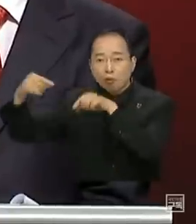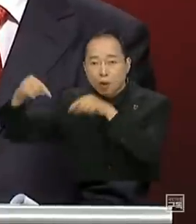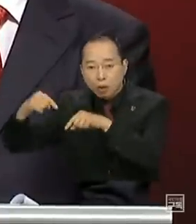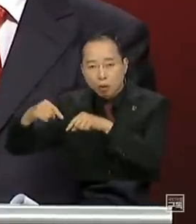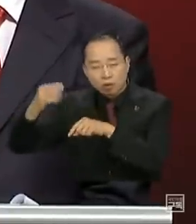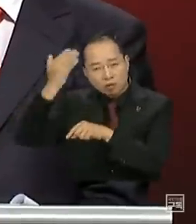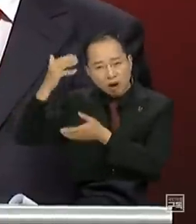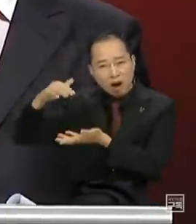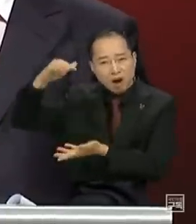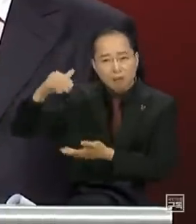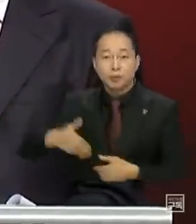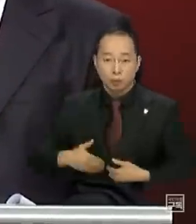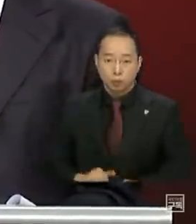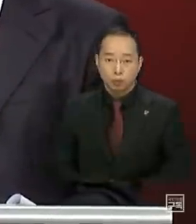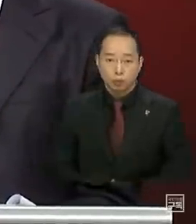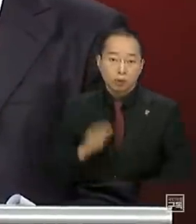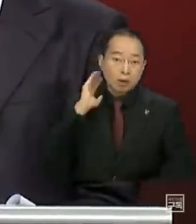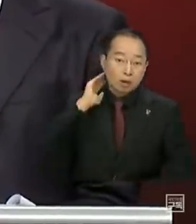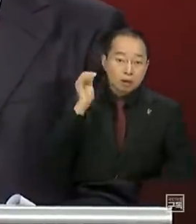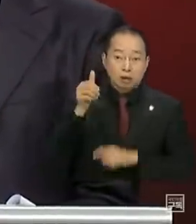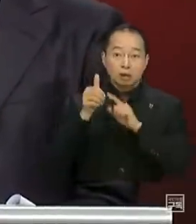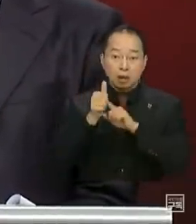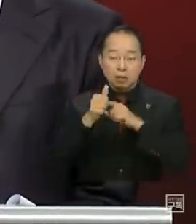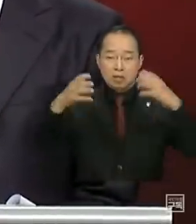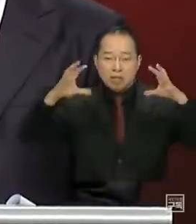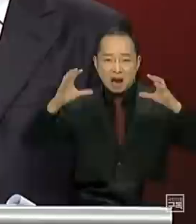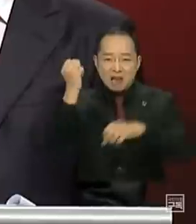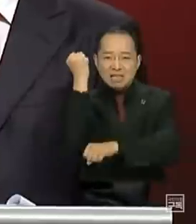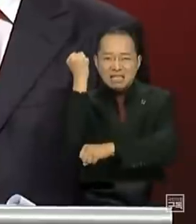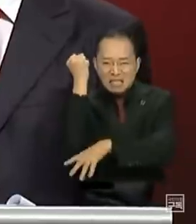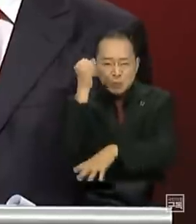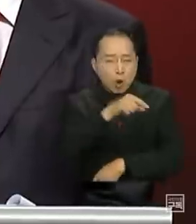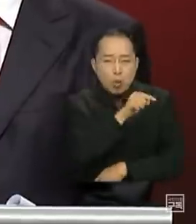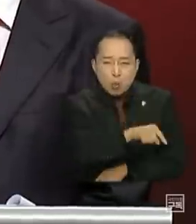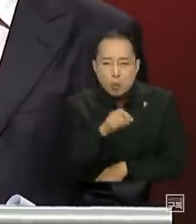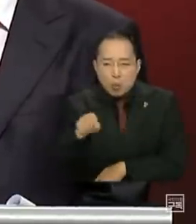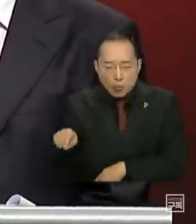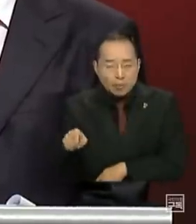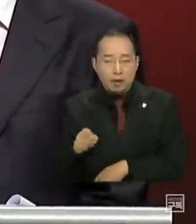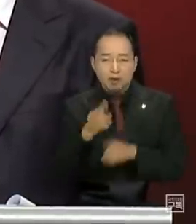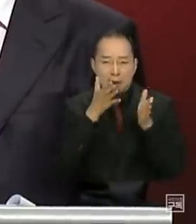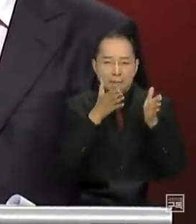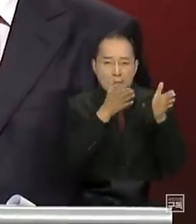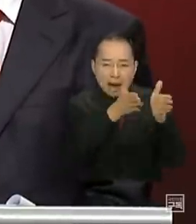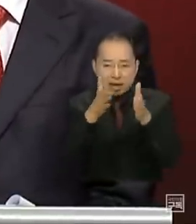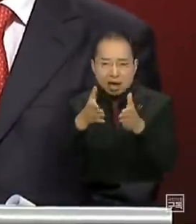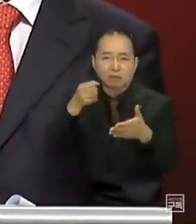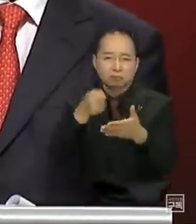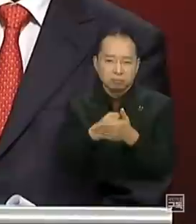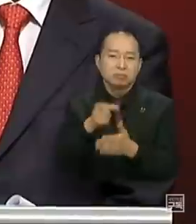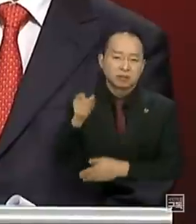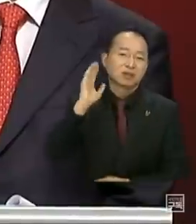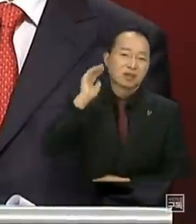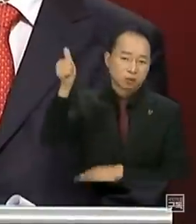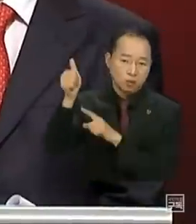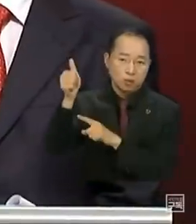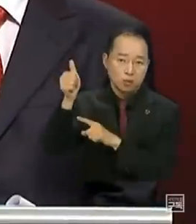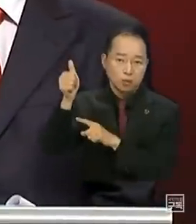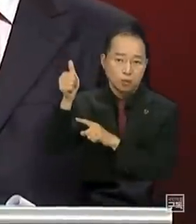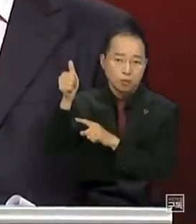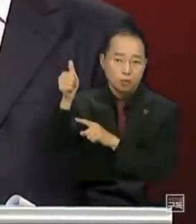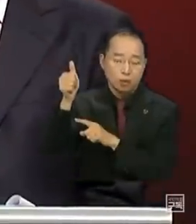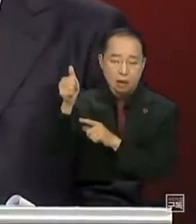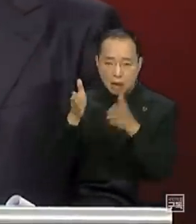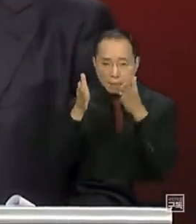그 대통령이라는 자리는 나라의 근본적으로 끌고 갈 방향을 정하는 자리고 그리고 나머지는 전부